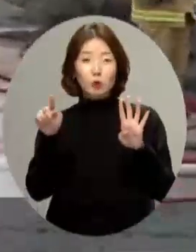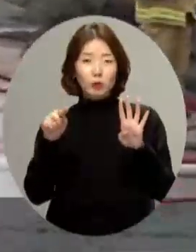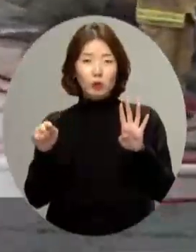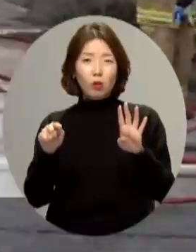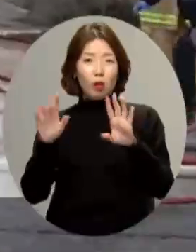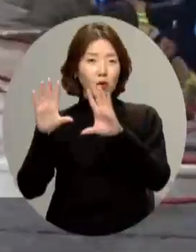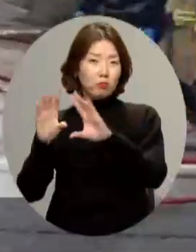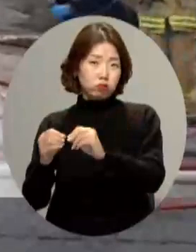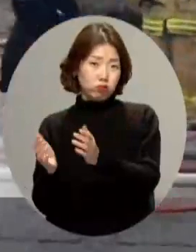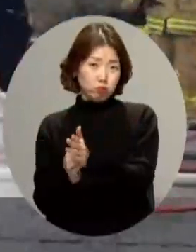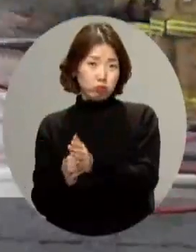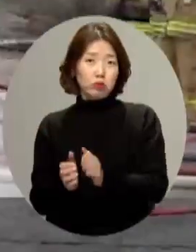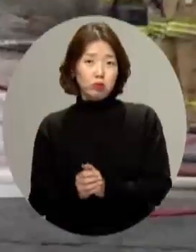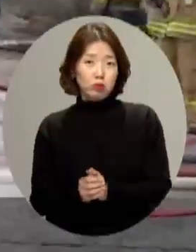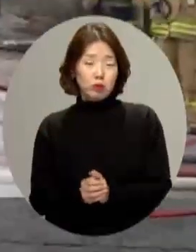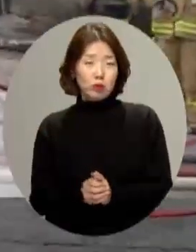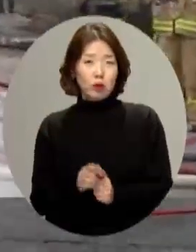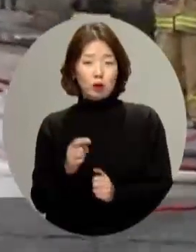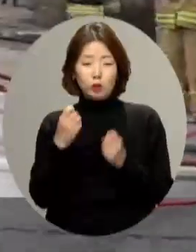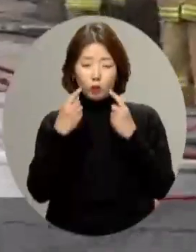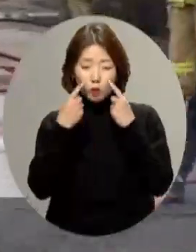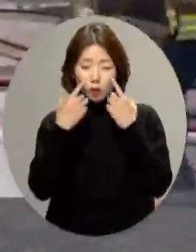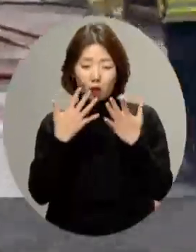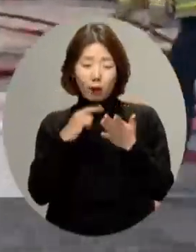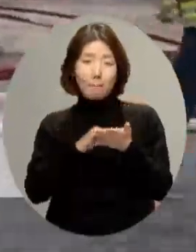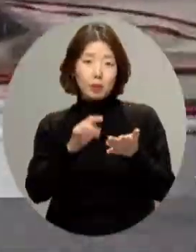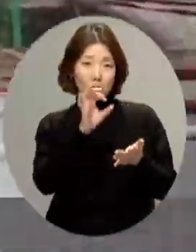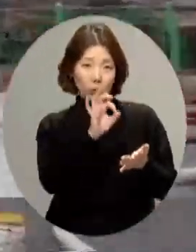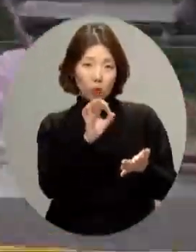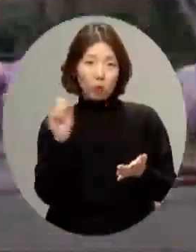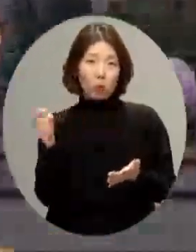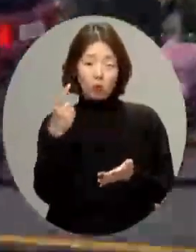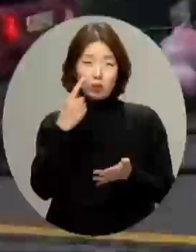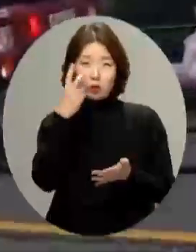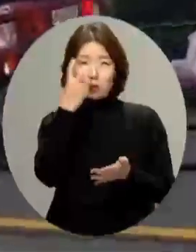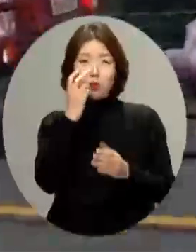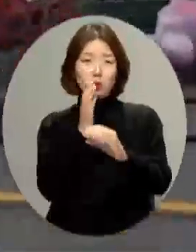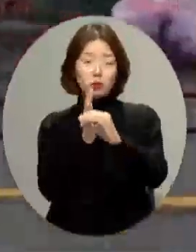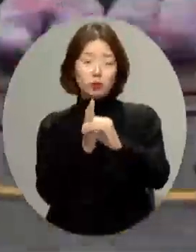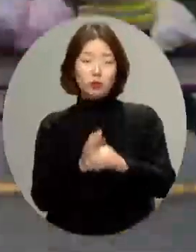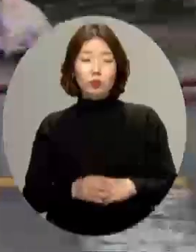133제곱미터가량이 전소된 가운데 소방당국은 정확한 피해액과 화재 원인을 조사하고 있습니다.